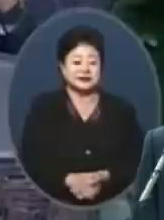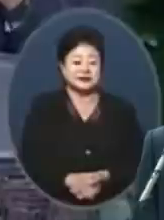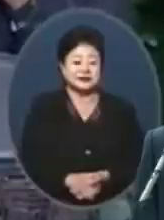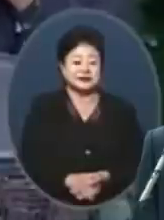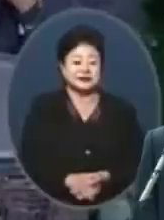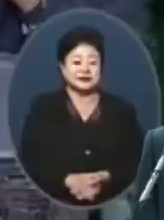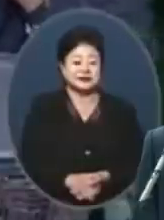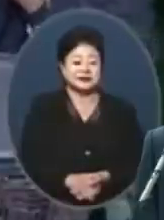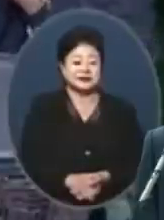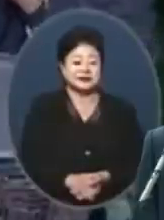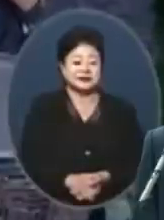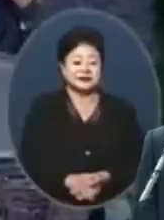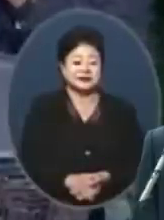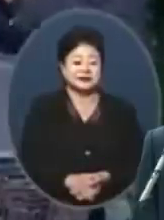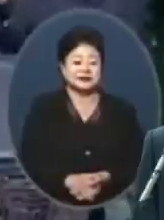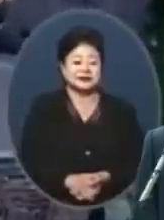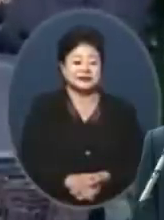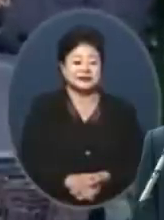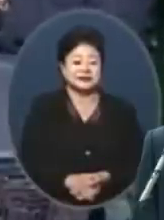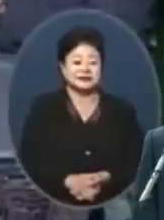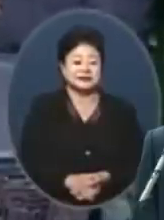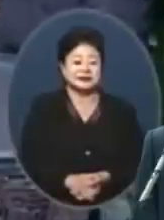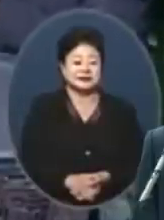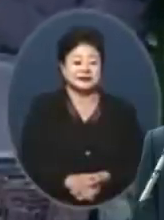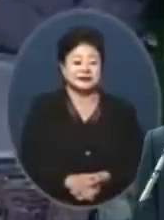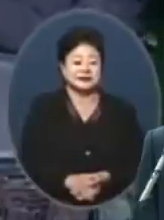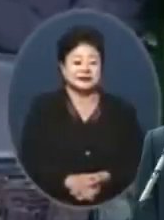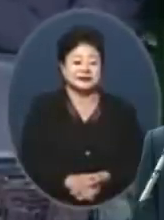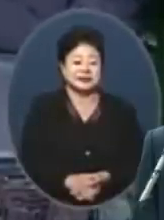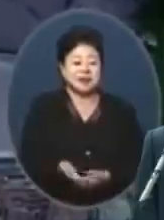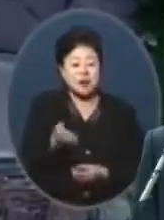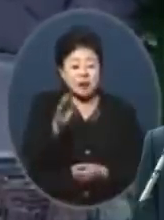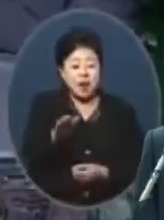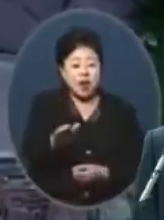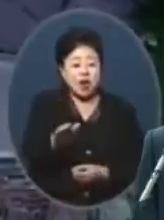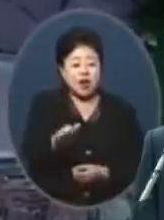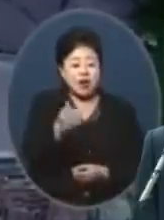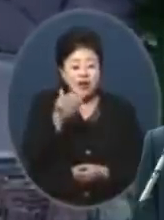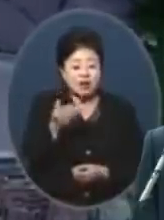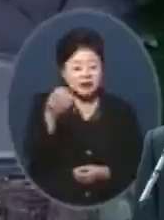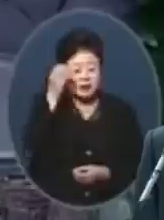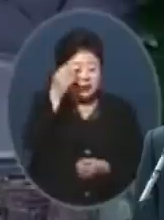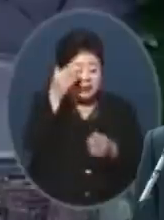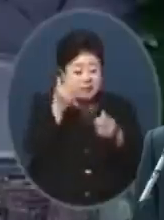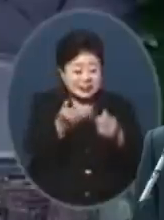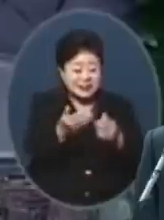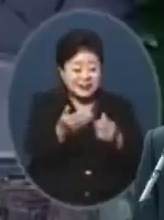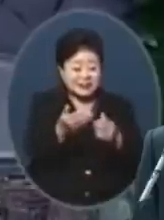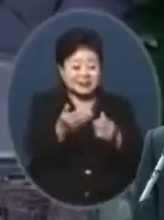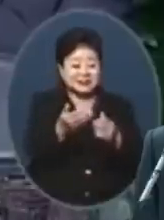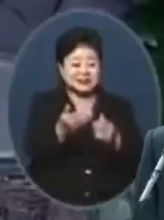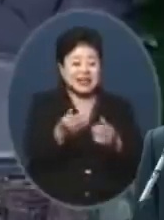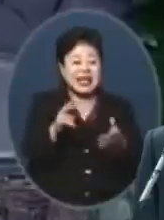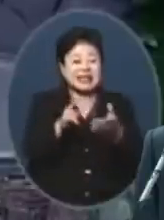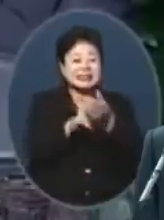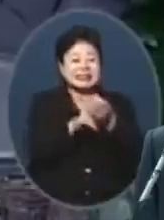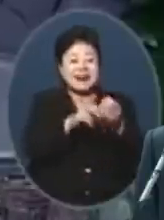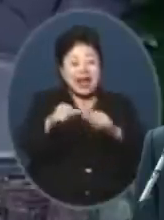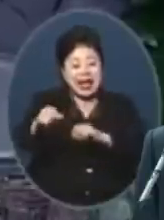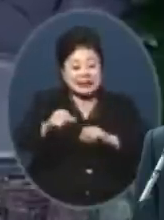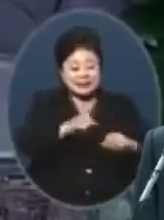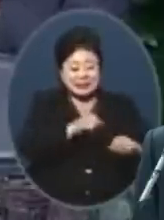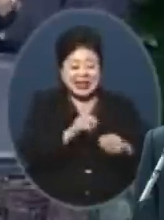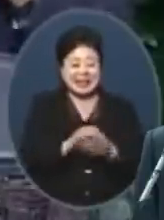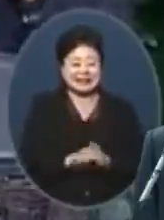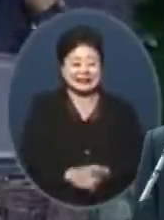dream unstoppably in your, from your mouth. 그러면 여러분에게 성령이 기적을 행하시는